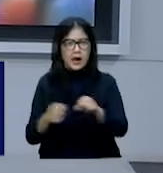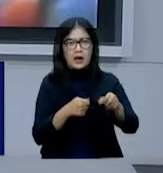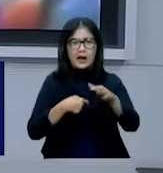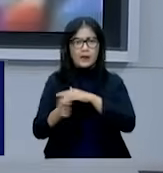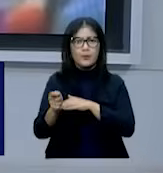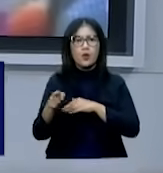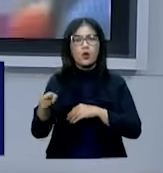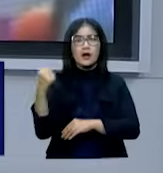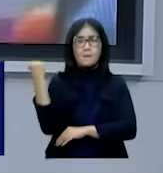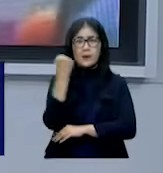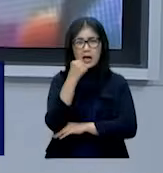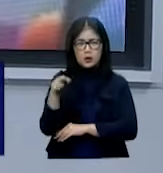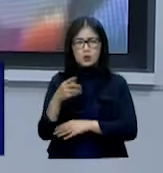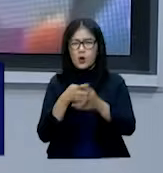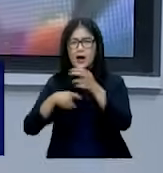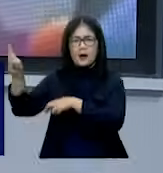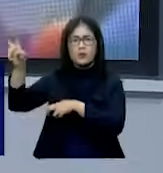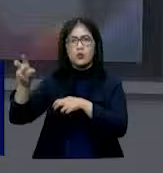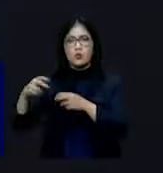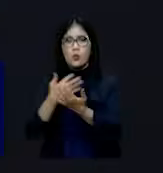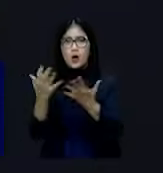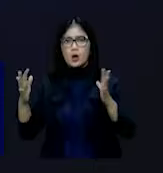dan diamuk warga.